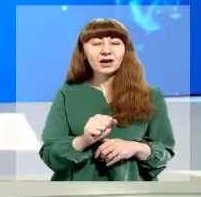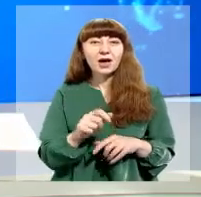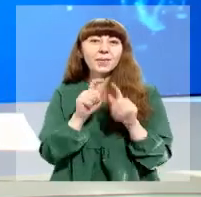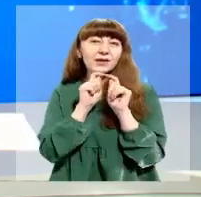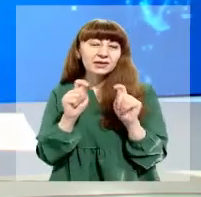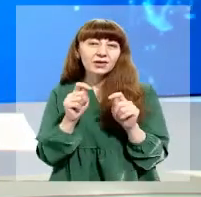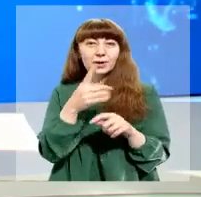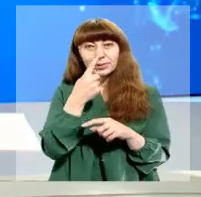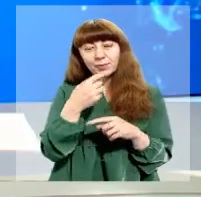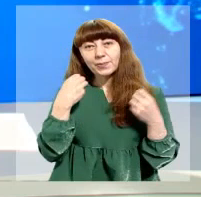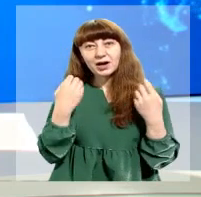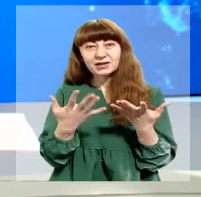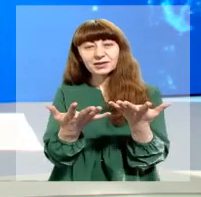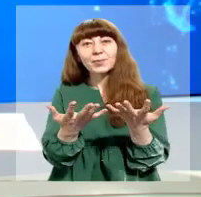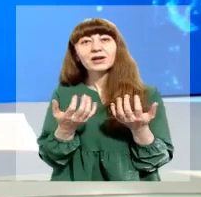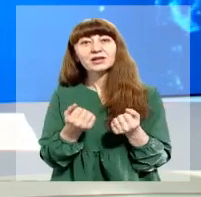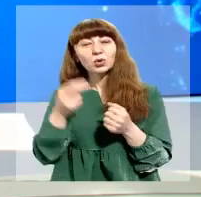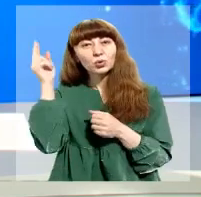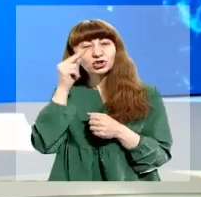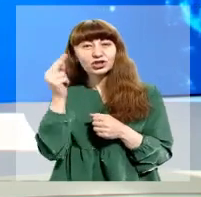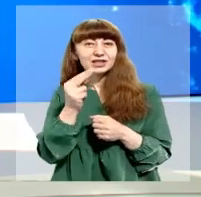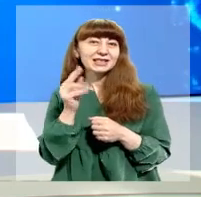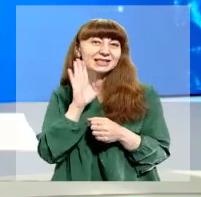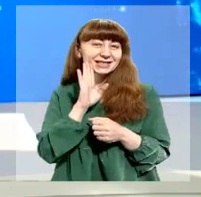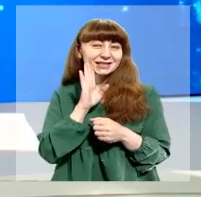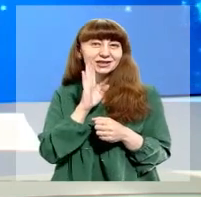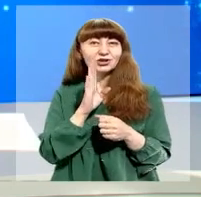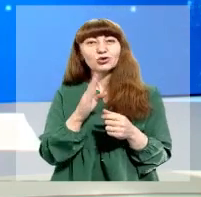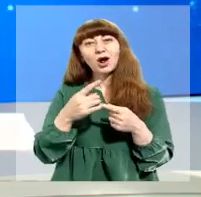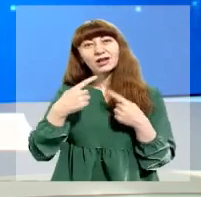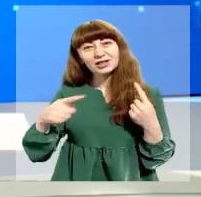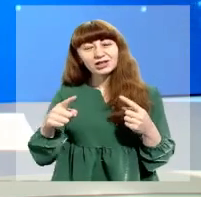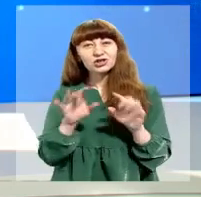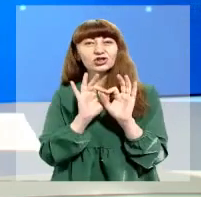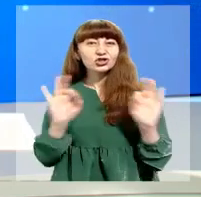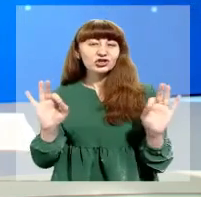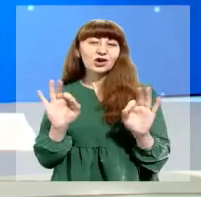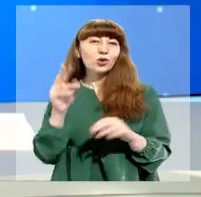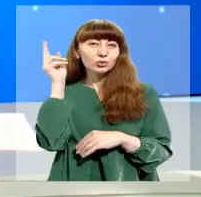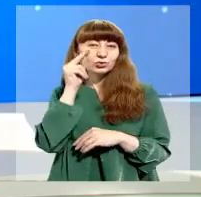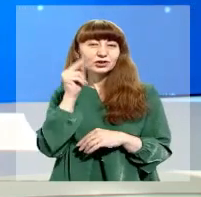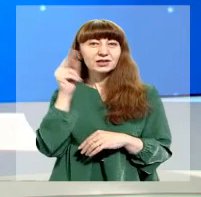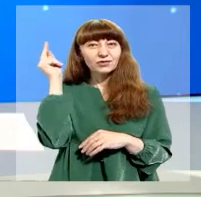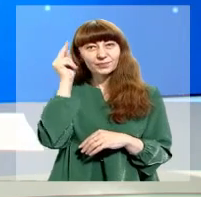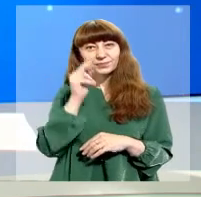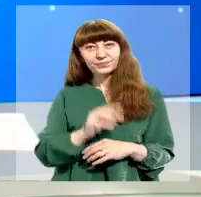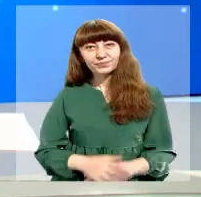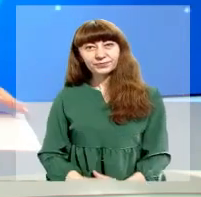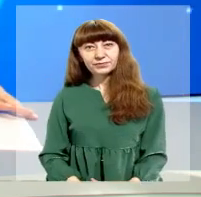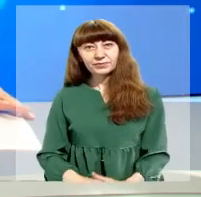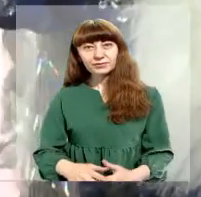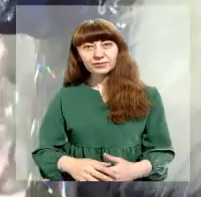в преддверии праздника удостоились ученицы, которые отличились успехами в учебе. Подробности в нашем следующем материале.